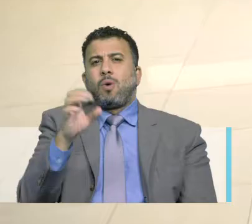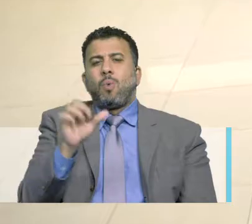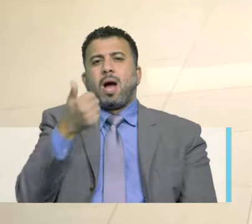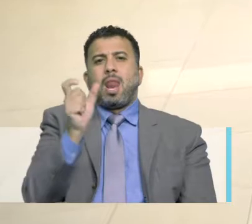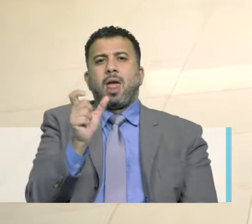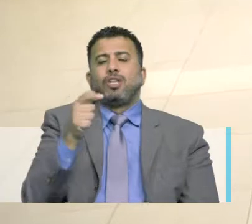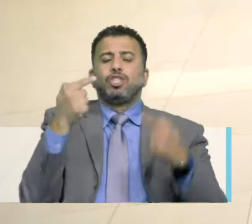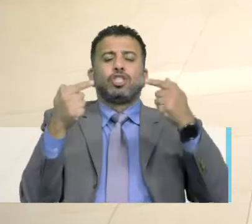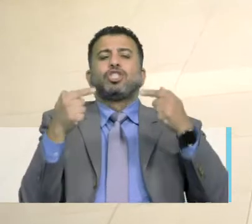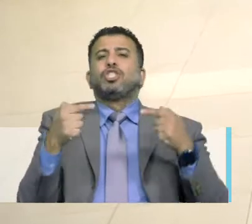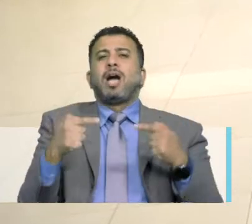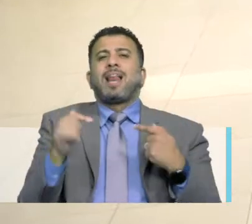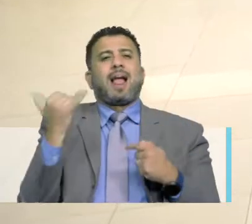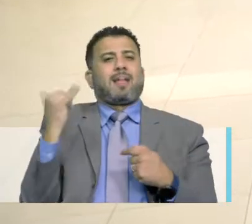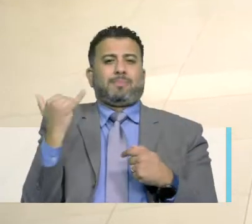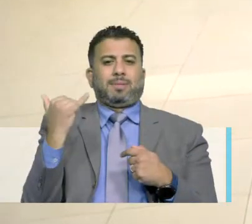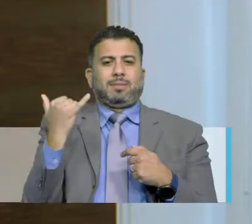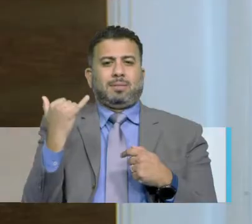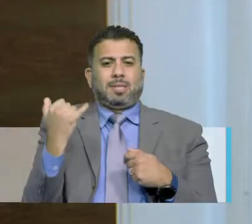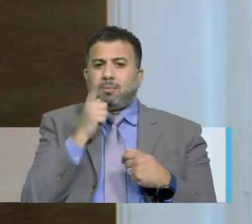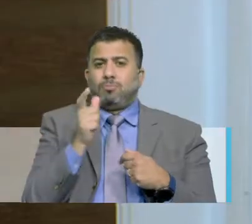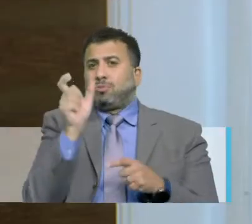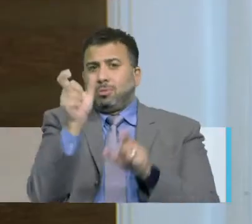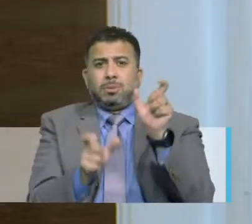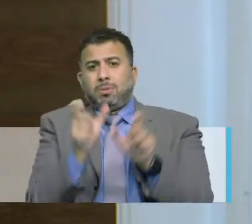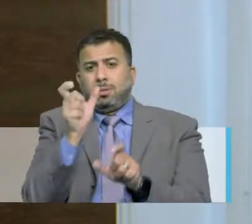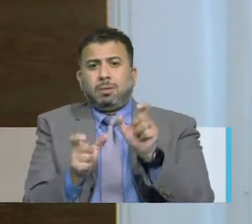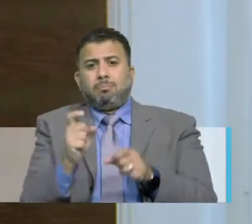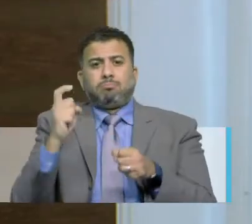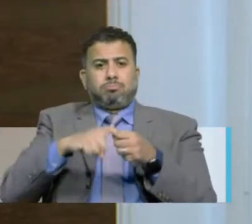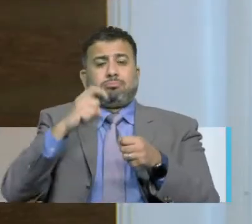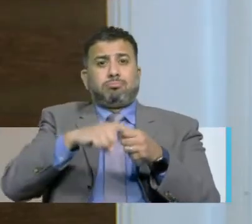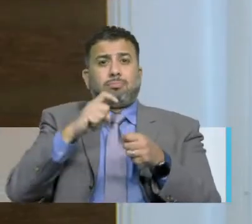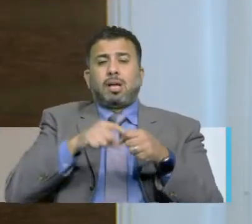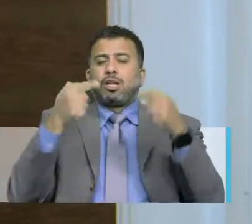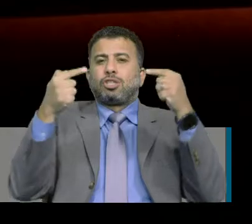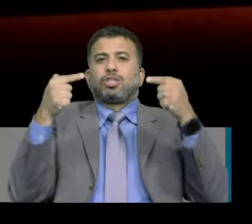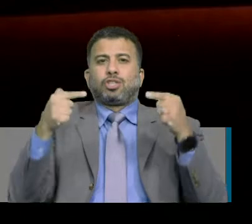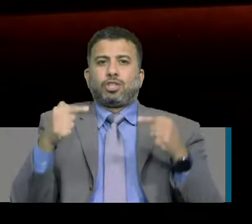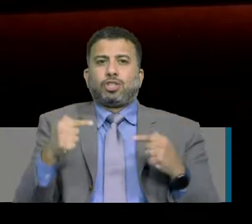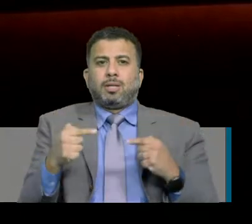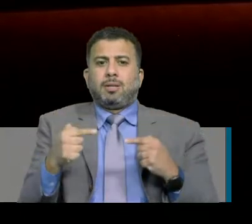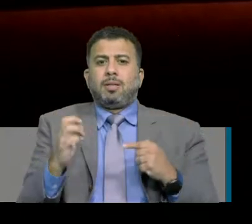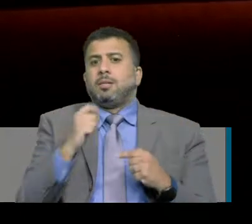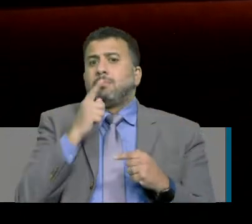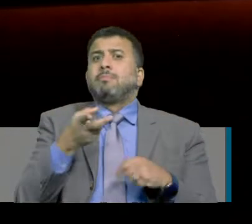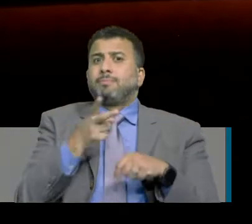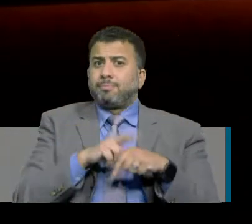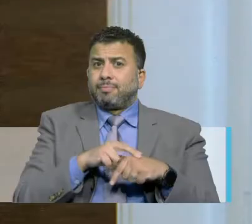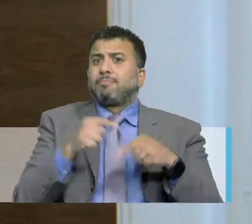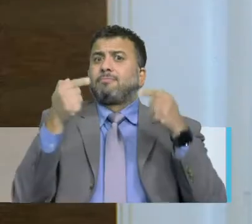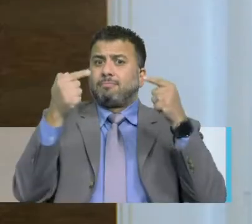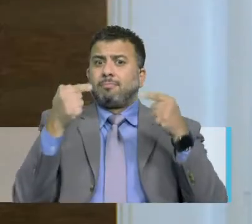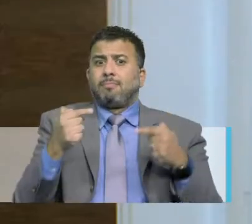العربي، حيث شارك فيها مجموعة من الشعراء المنتسبين لبيت الشعر هناك وشعراء